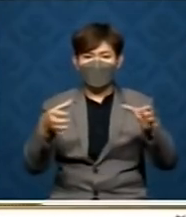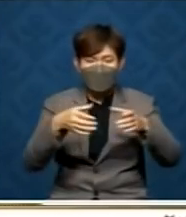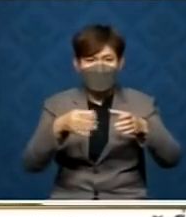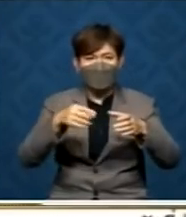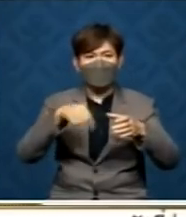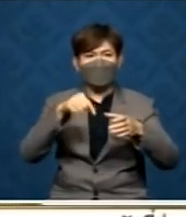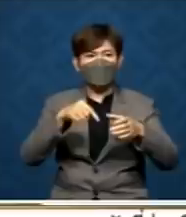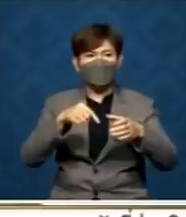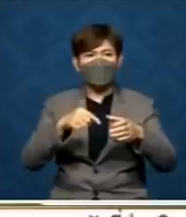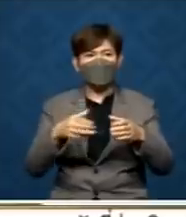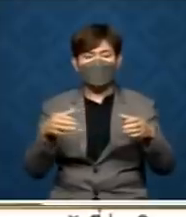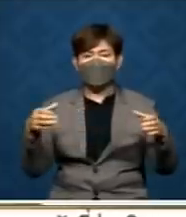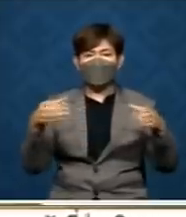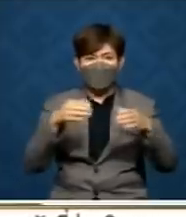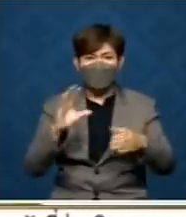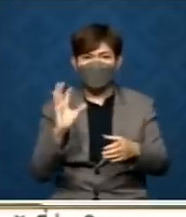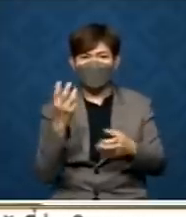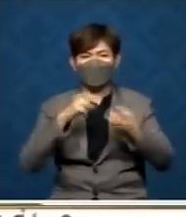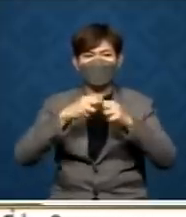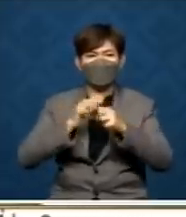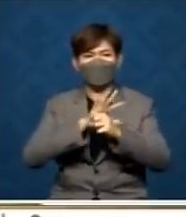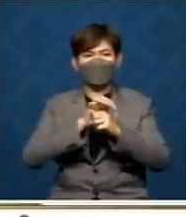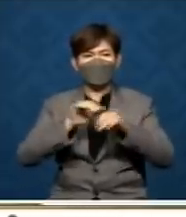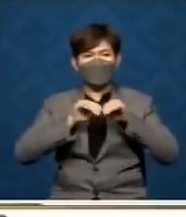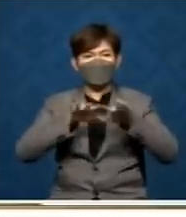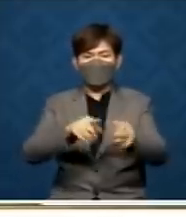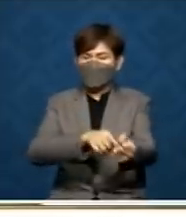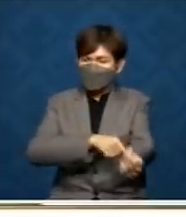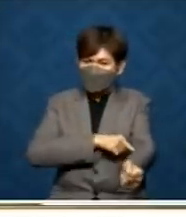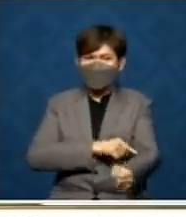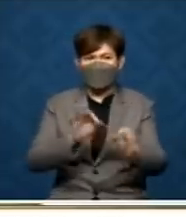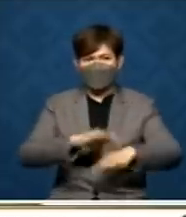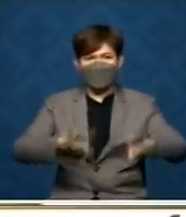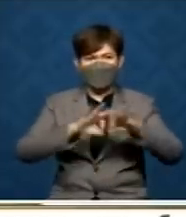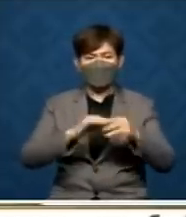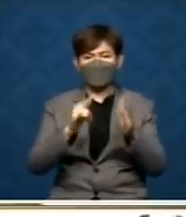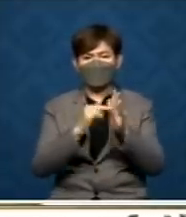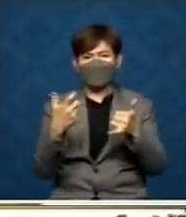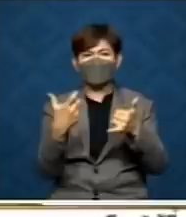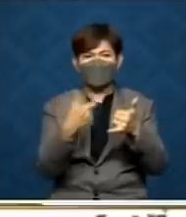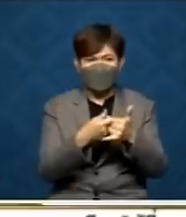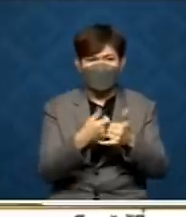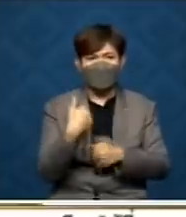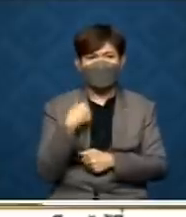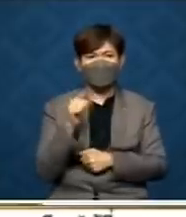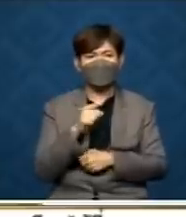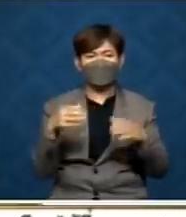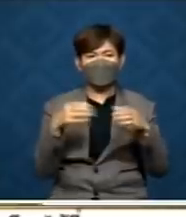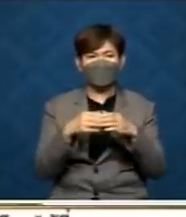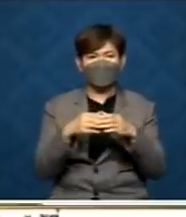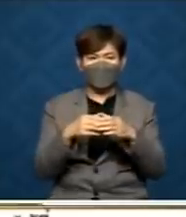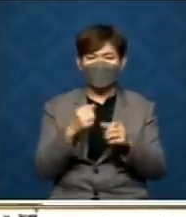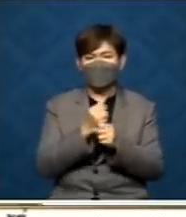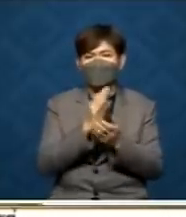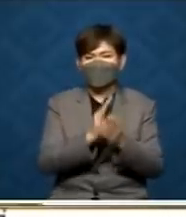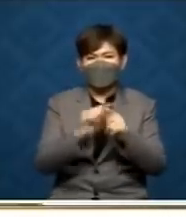คนใดหรือคนบรมโลกต้องไปเชิญกับครูผิดนานแน่เพราะท่านต้องมีวัคซีนเขาก็มีองค์กรการกุศลเขารวมตัว